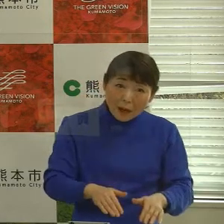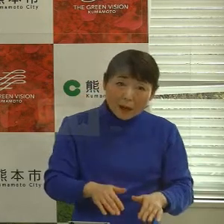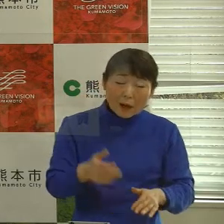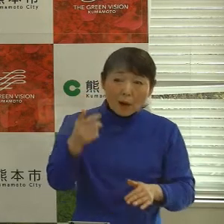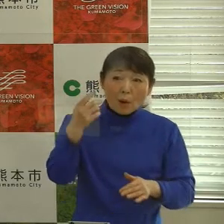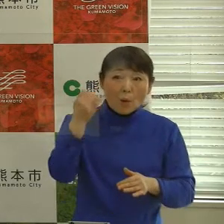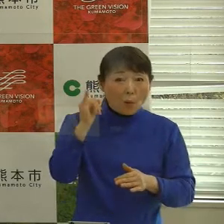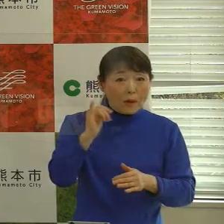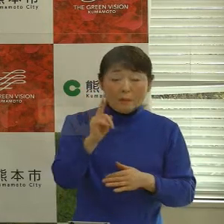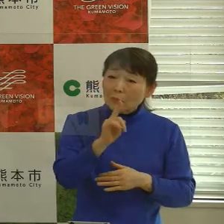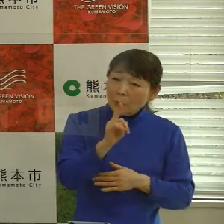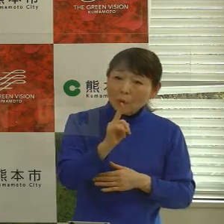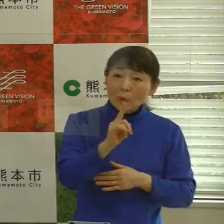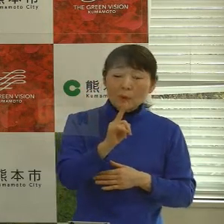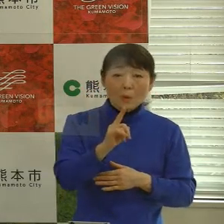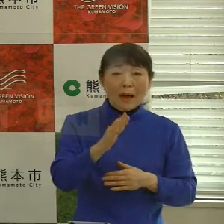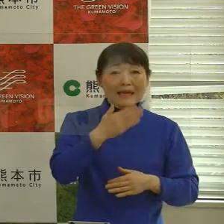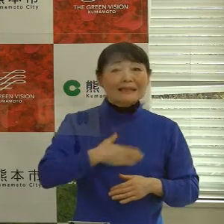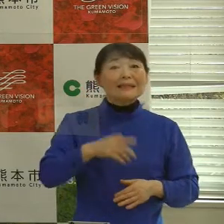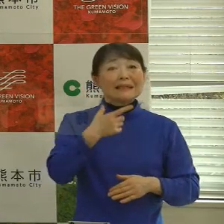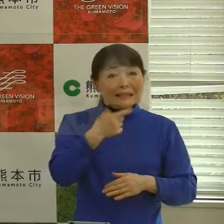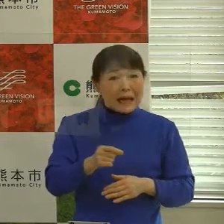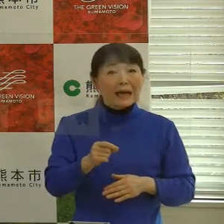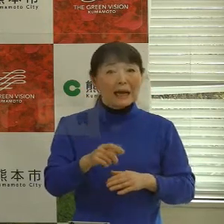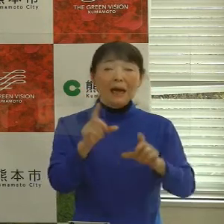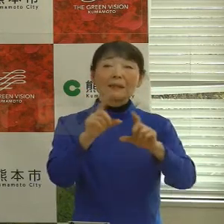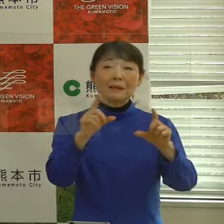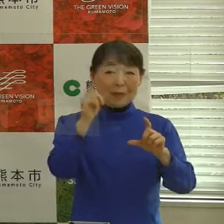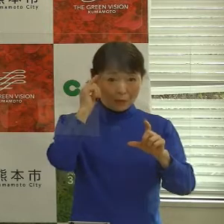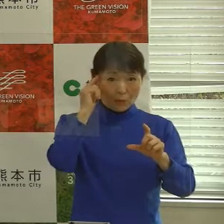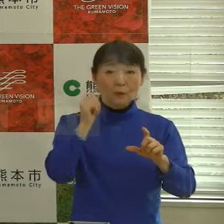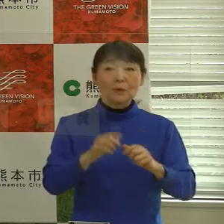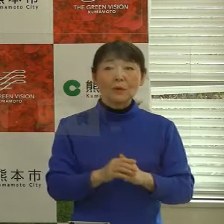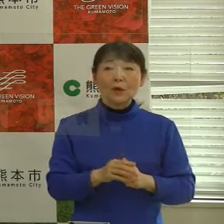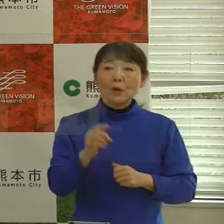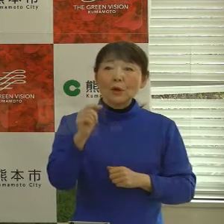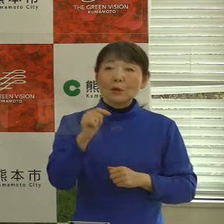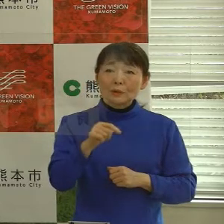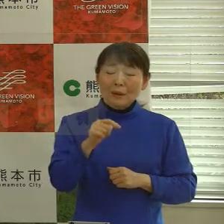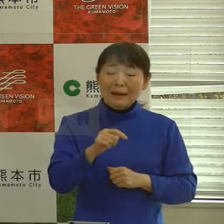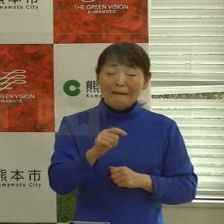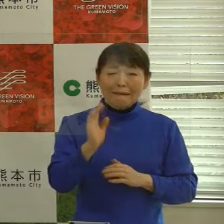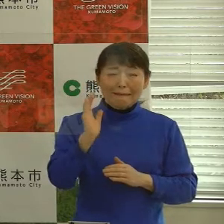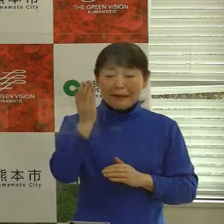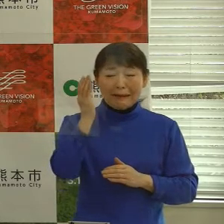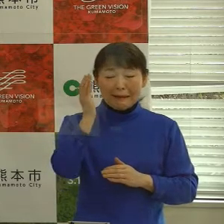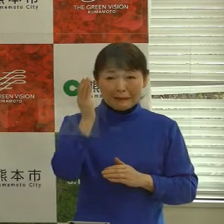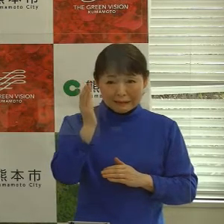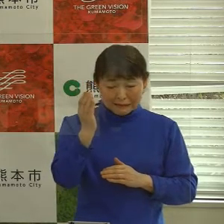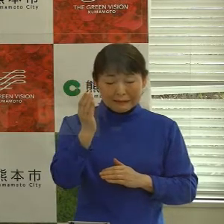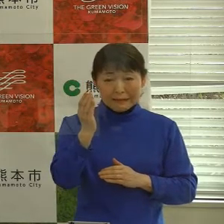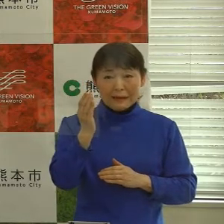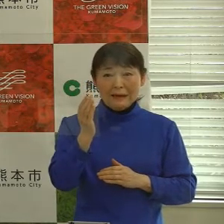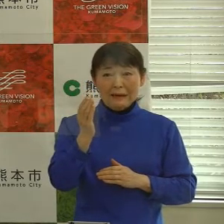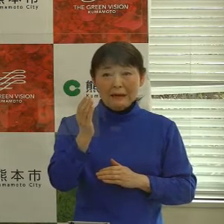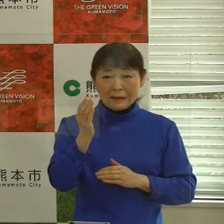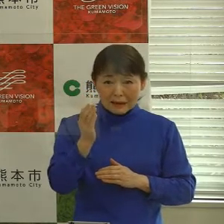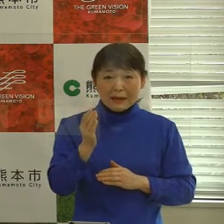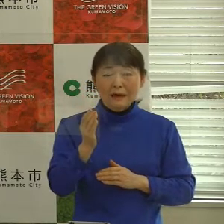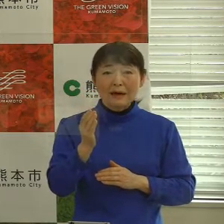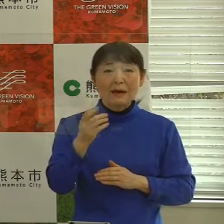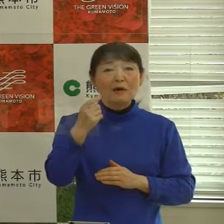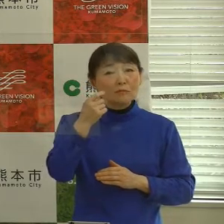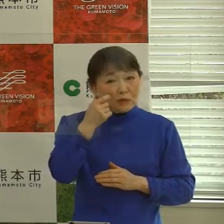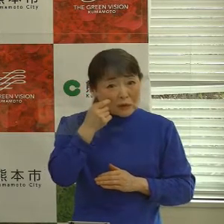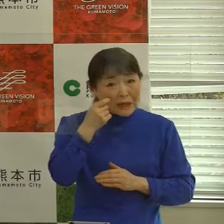ったんだろうかっていうのはやっぱり知りたいと思うんです。で、ただやっぱりそれがなかなか叶わない部分はゆりかごの場合も